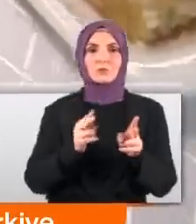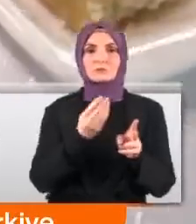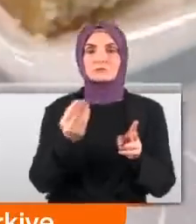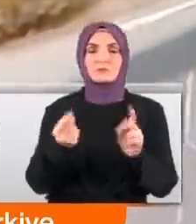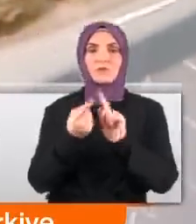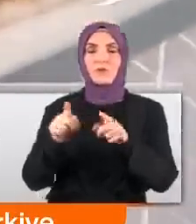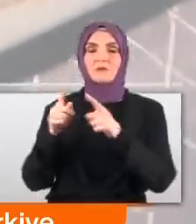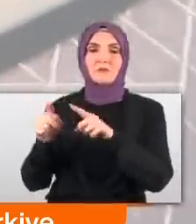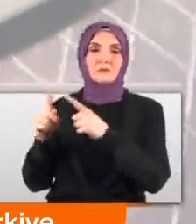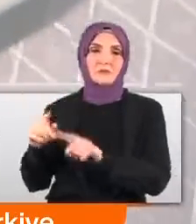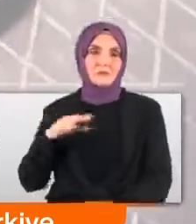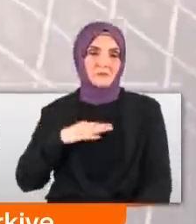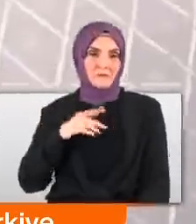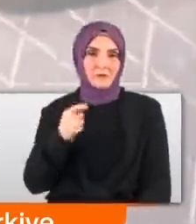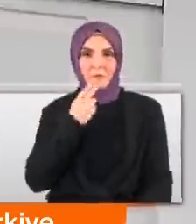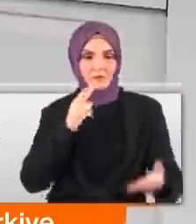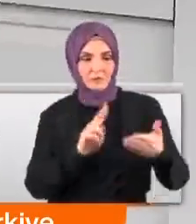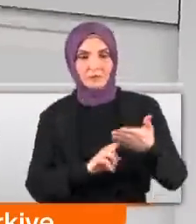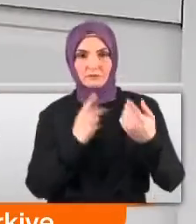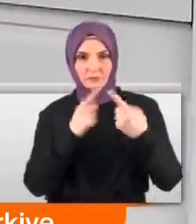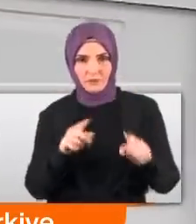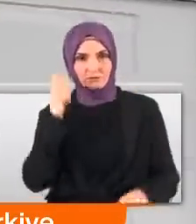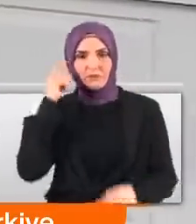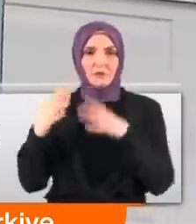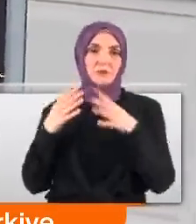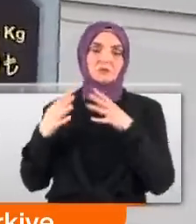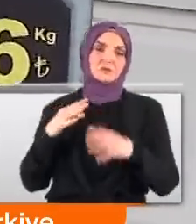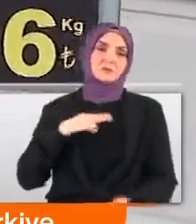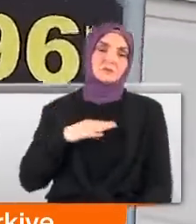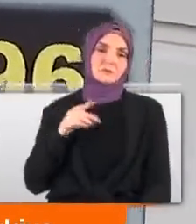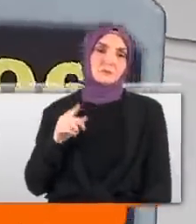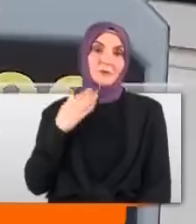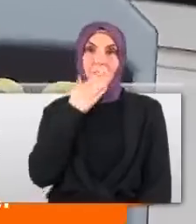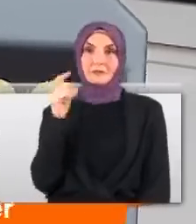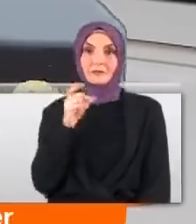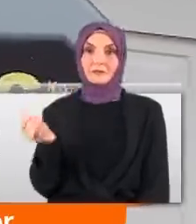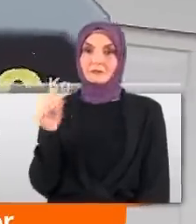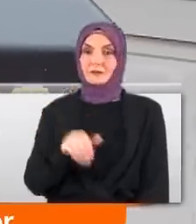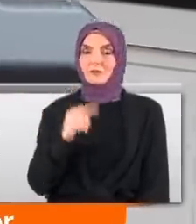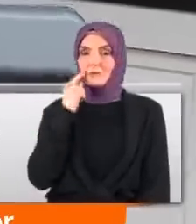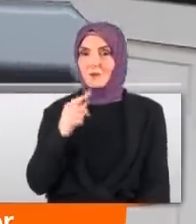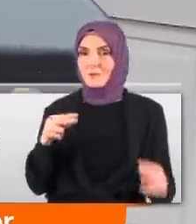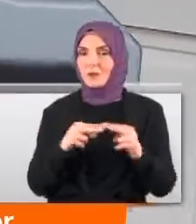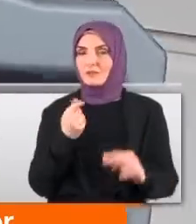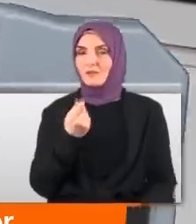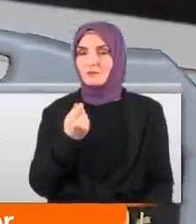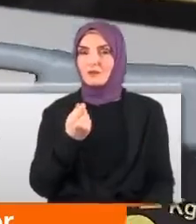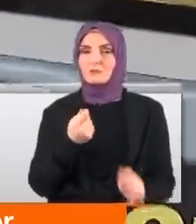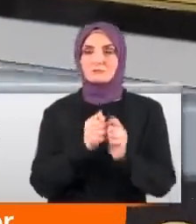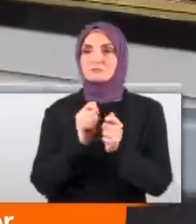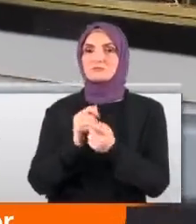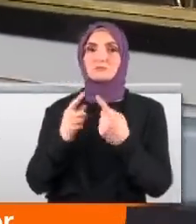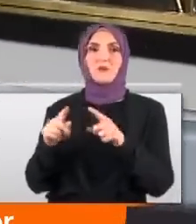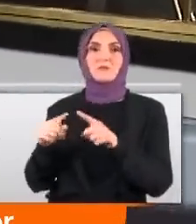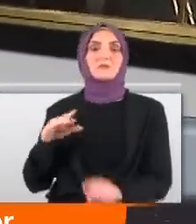Etiketler farklılaştıkça kafalarda karışıyor. Ramazan ayında gelmesiyle birlikte baklava fiyatları da değişkenlik göstermeye başladı.